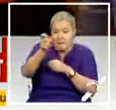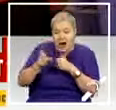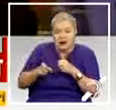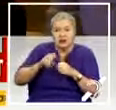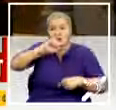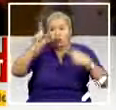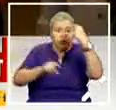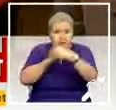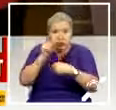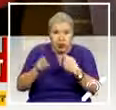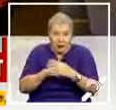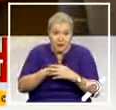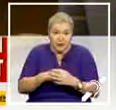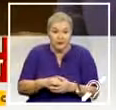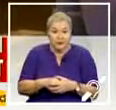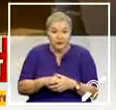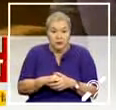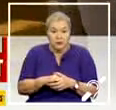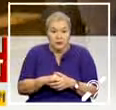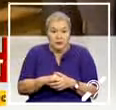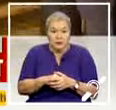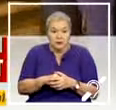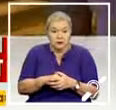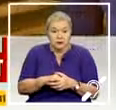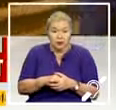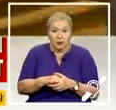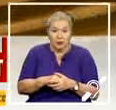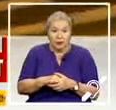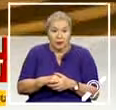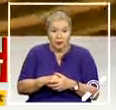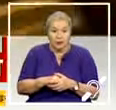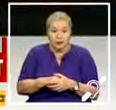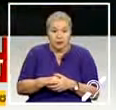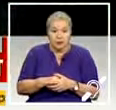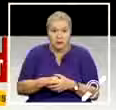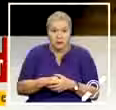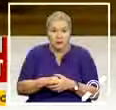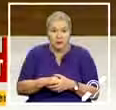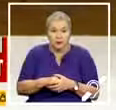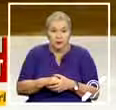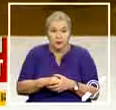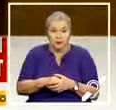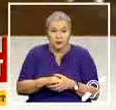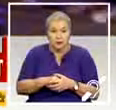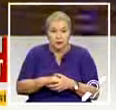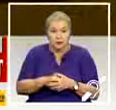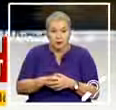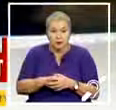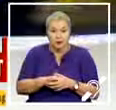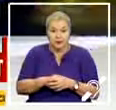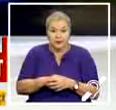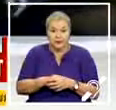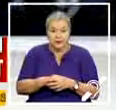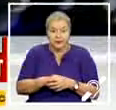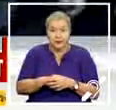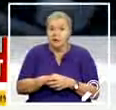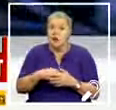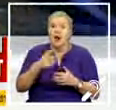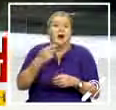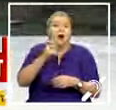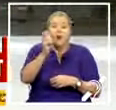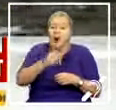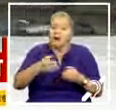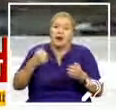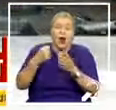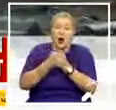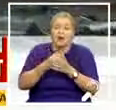răsturnat băut nu prea mi a făcut Facebook și noi aici răniții au reușit